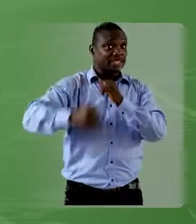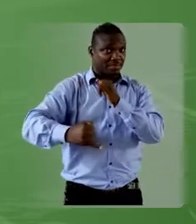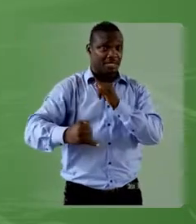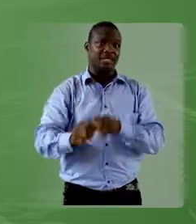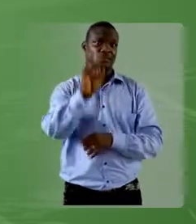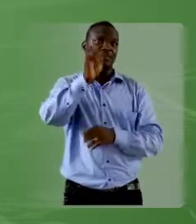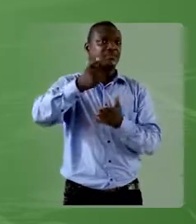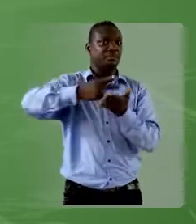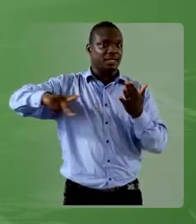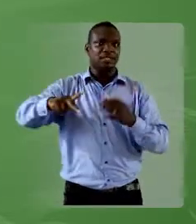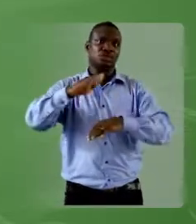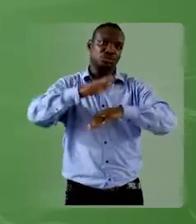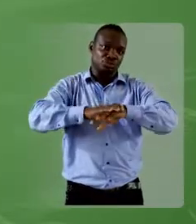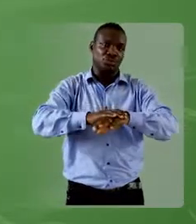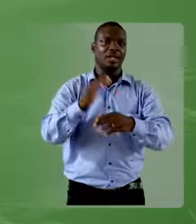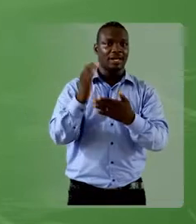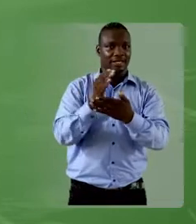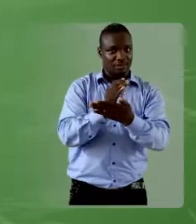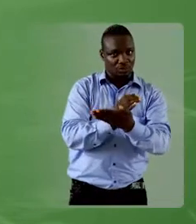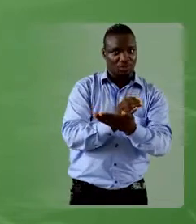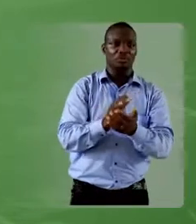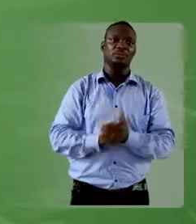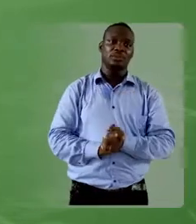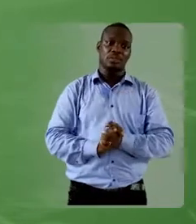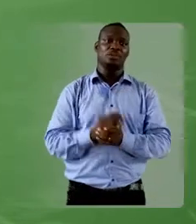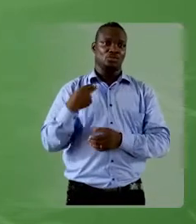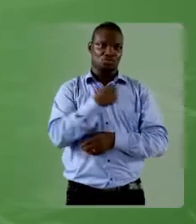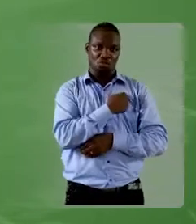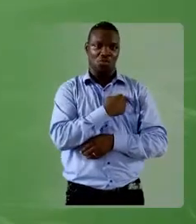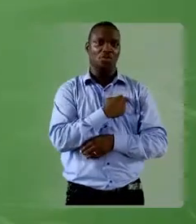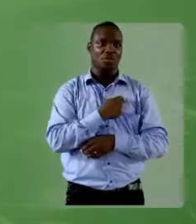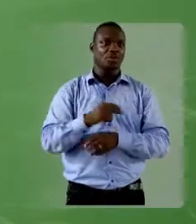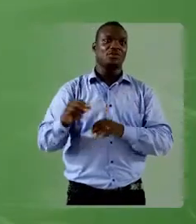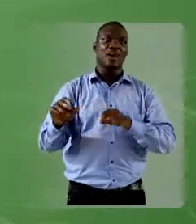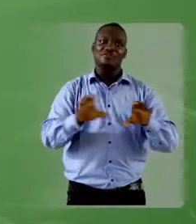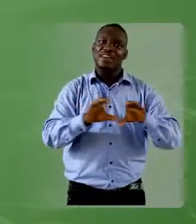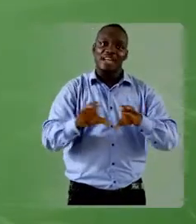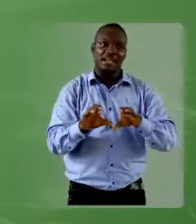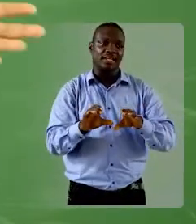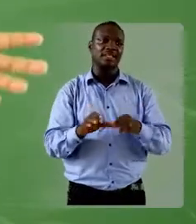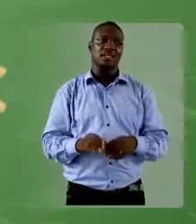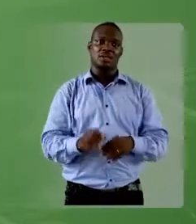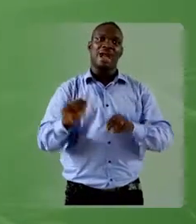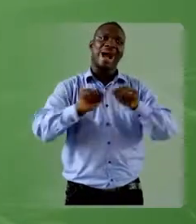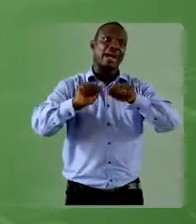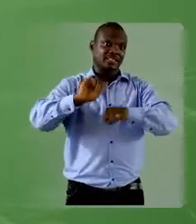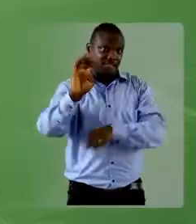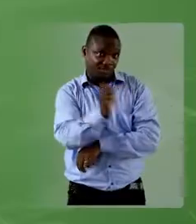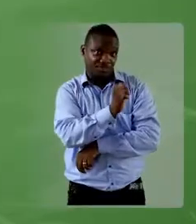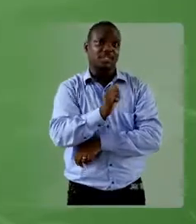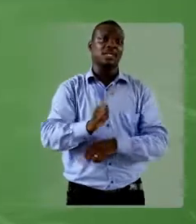première séance sur cette leçon, nous allons traiter une